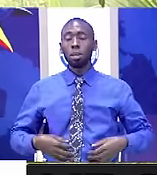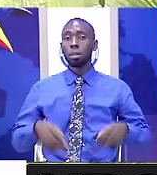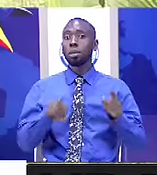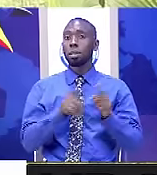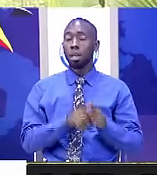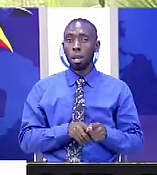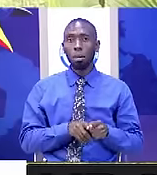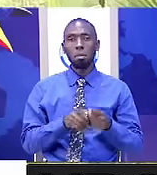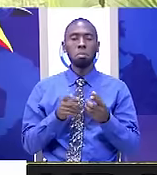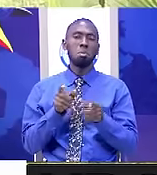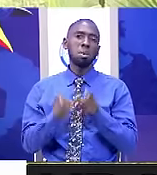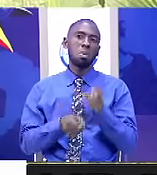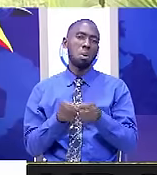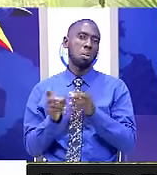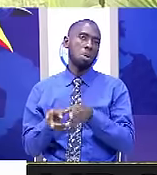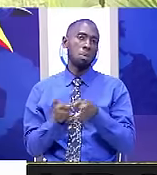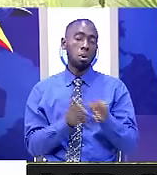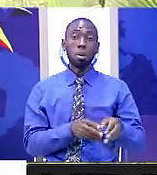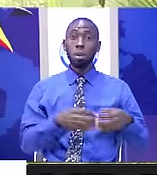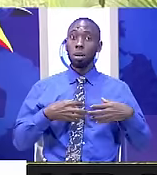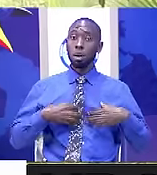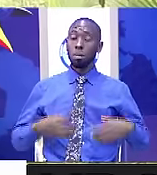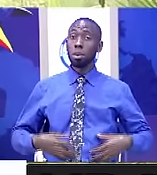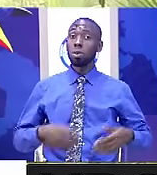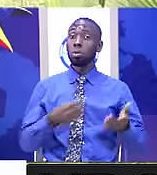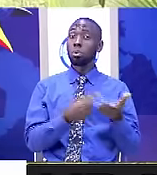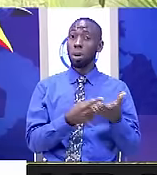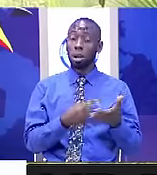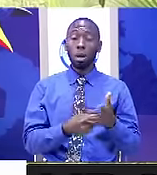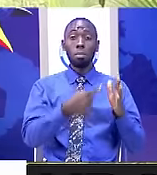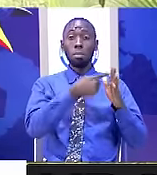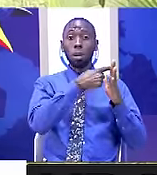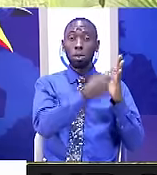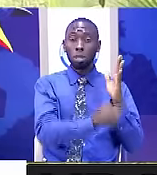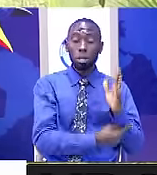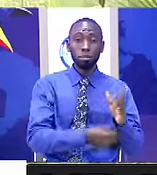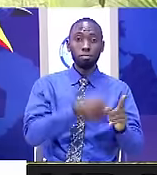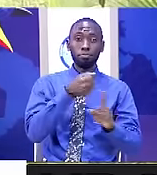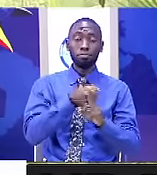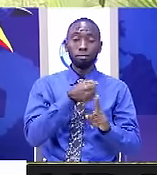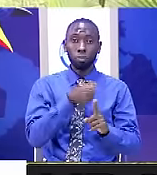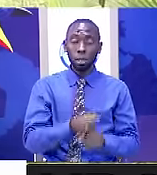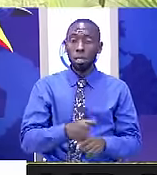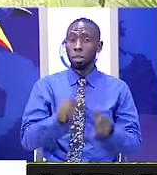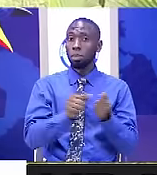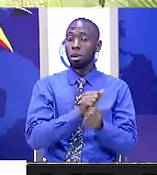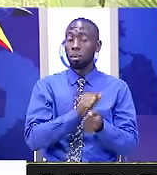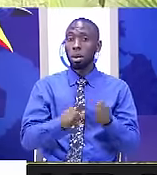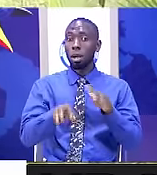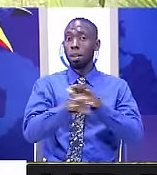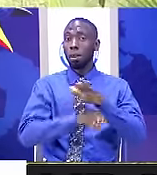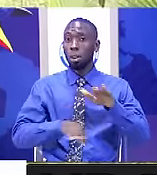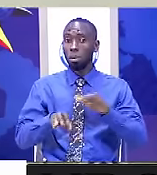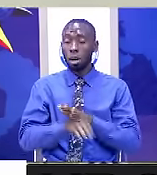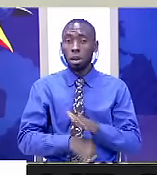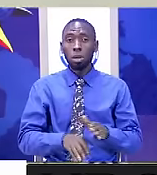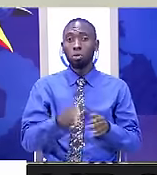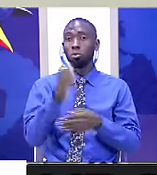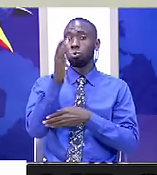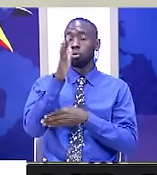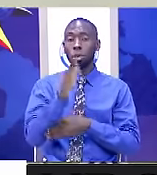Eggye ly'eggwanga era libadde lya nkizo nnyo mu kulwanyisa okwonoona obutonde bw'ensi ng'era emiti egisoba mu kakadde